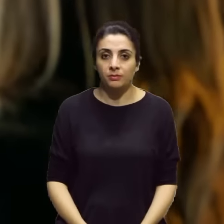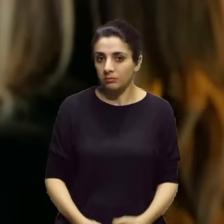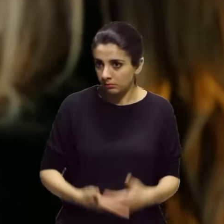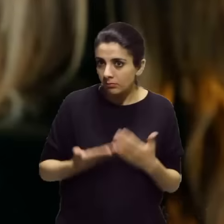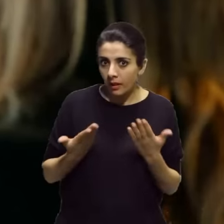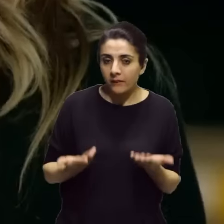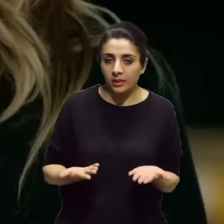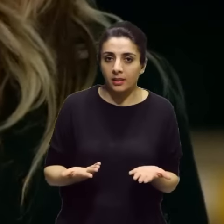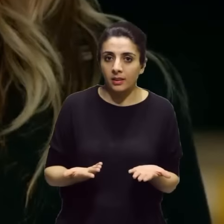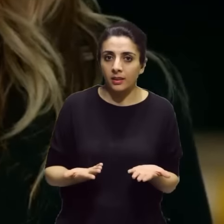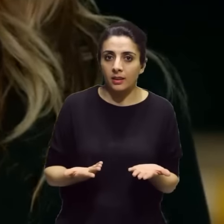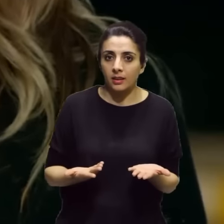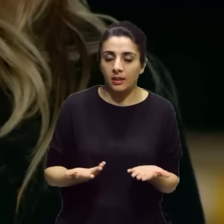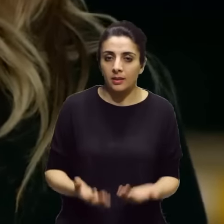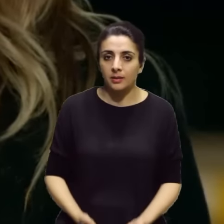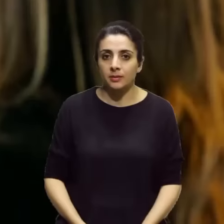Tabii ki de.